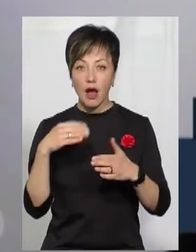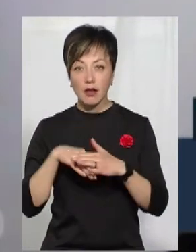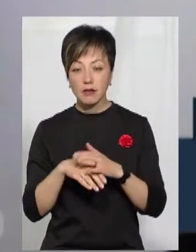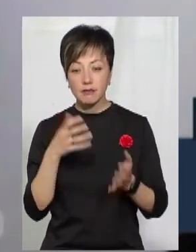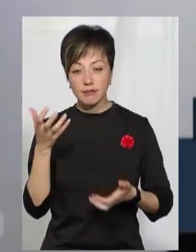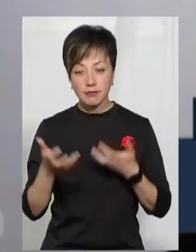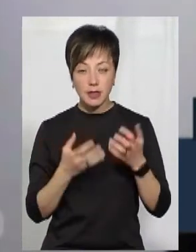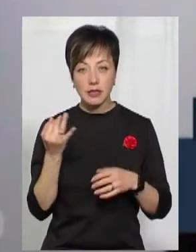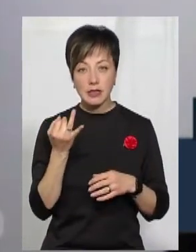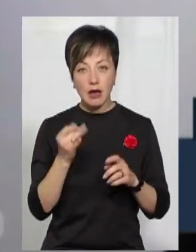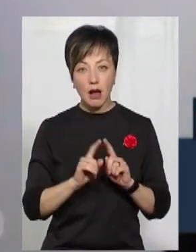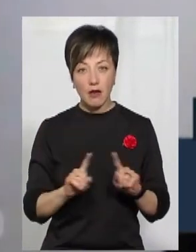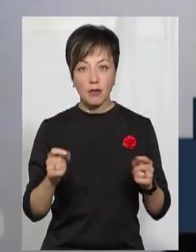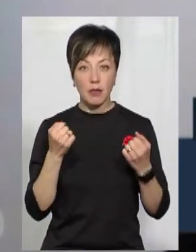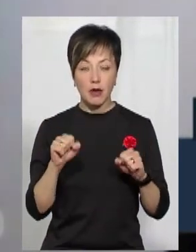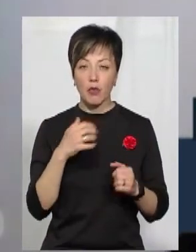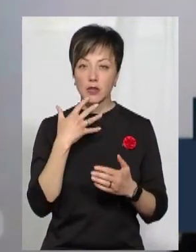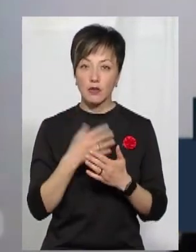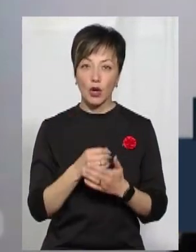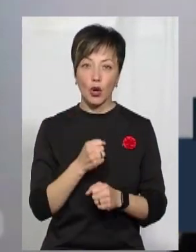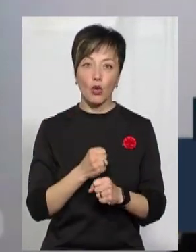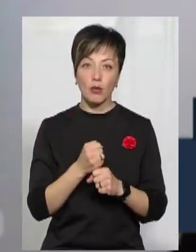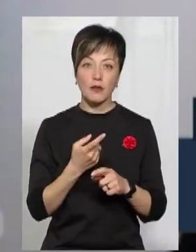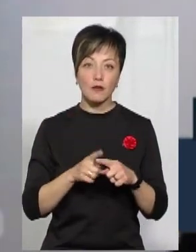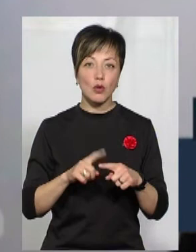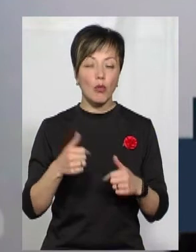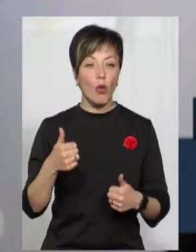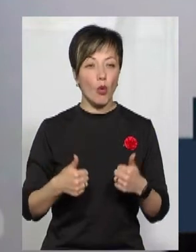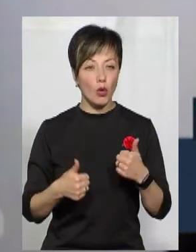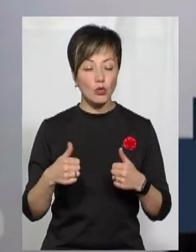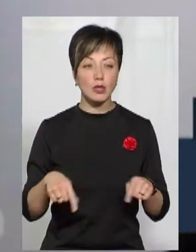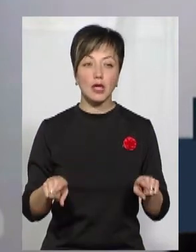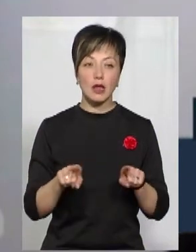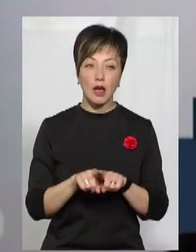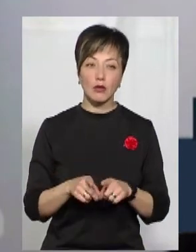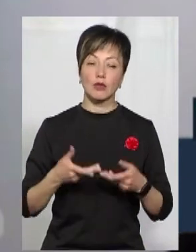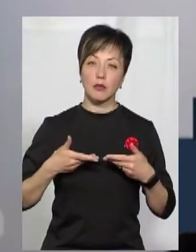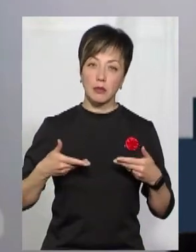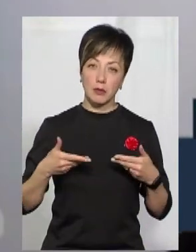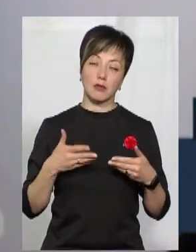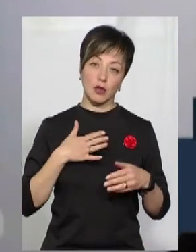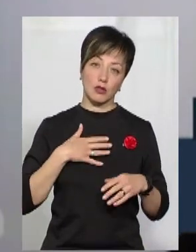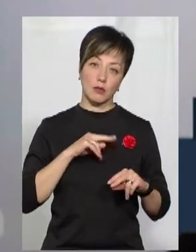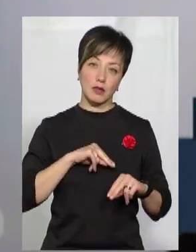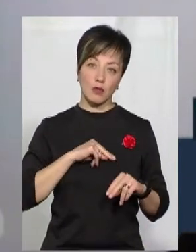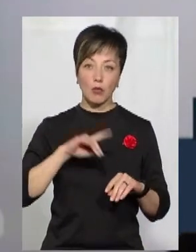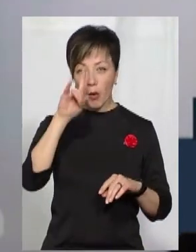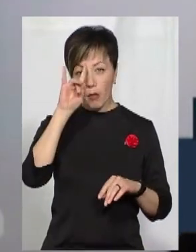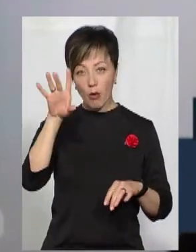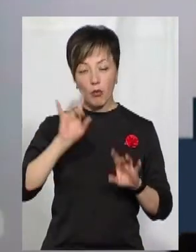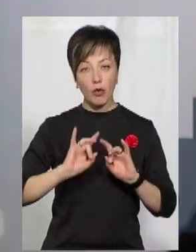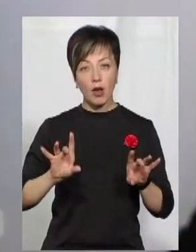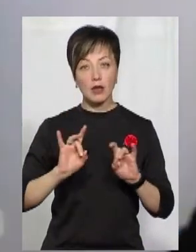цікавинки для перемоги своїх робіт відповідно в цьому конкурсі. І також ми, архівісти, з метою популяризації